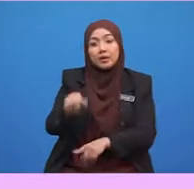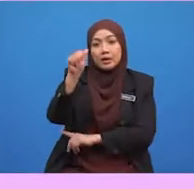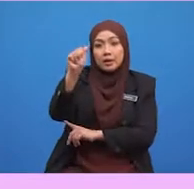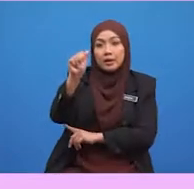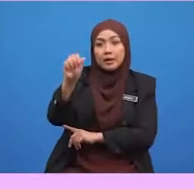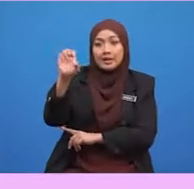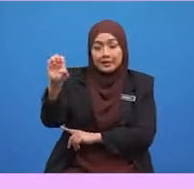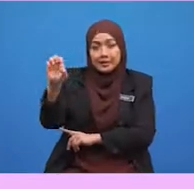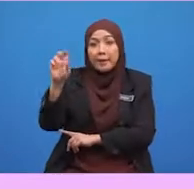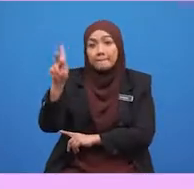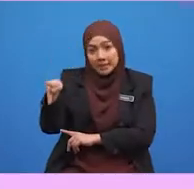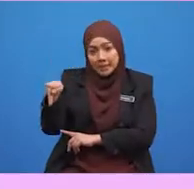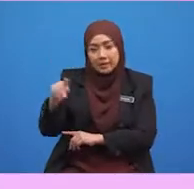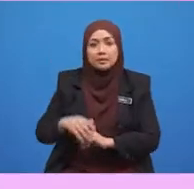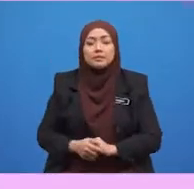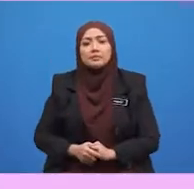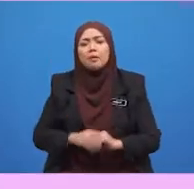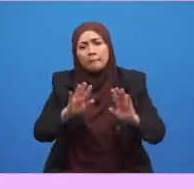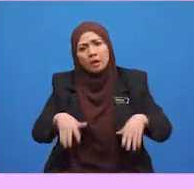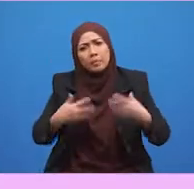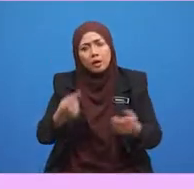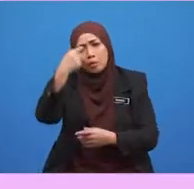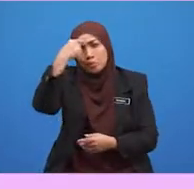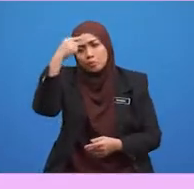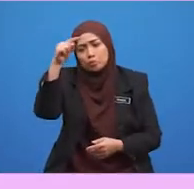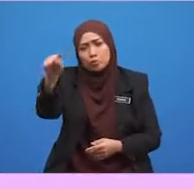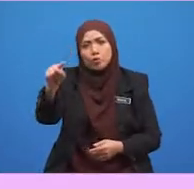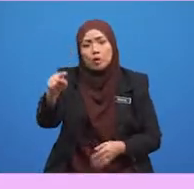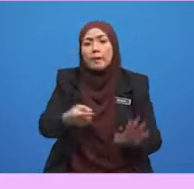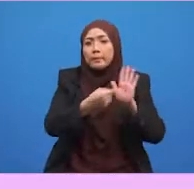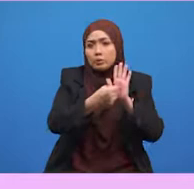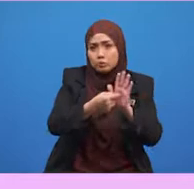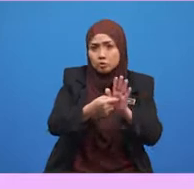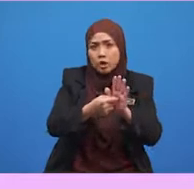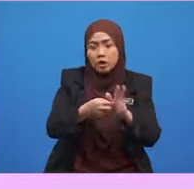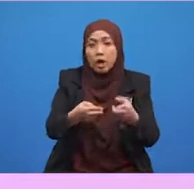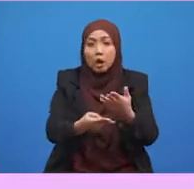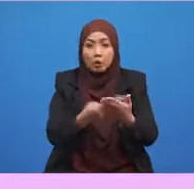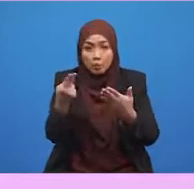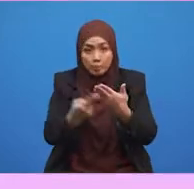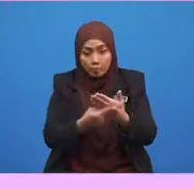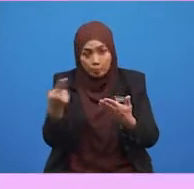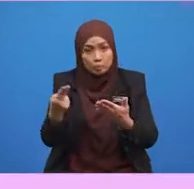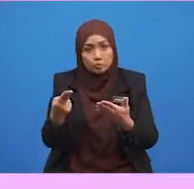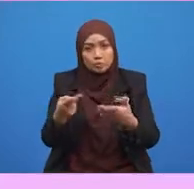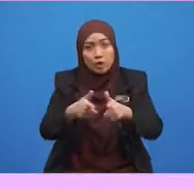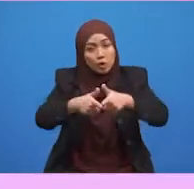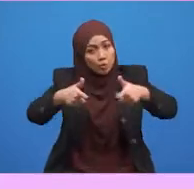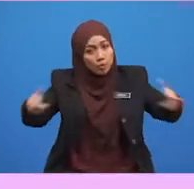AEB. Bagaimana untuk menerbitkan rumus luas segitiga